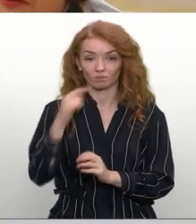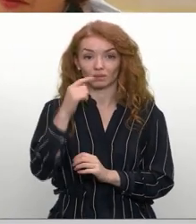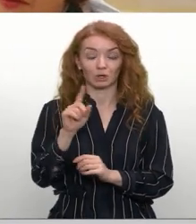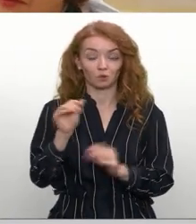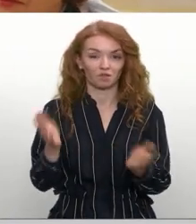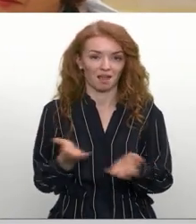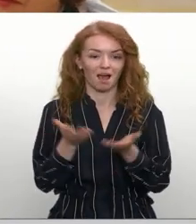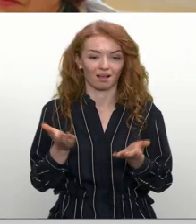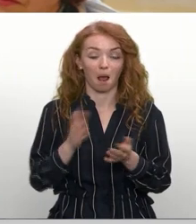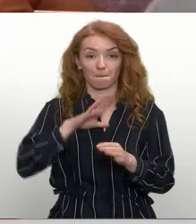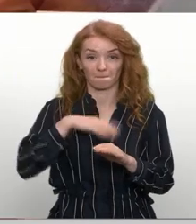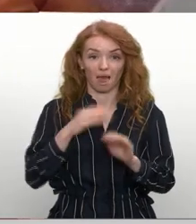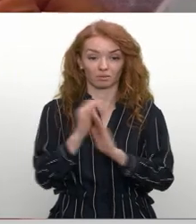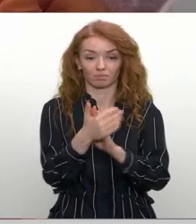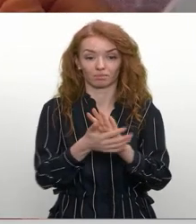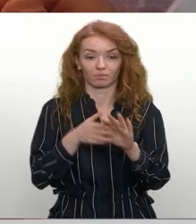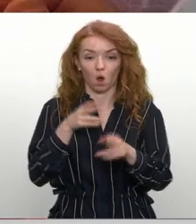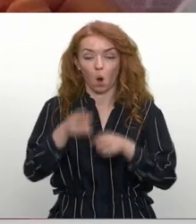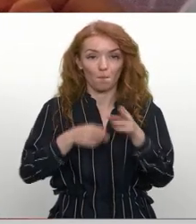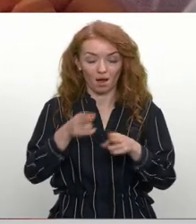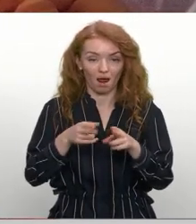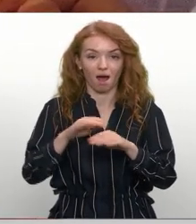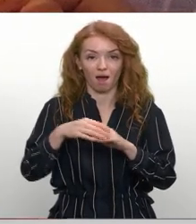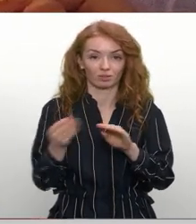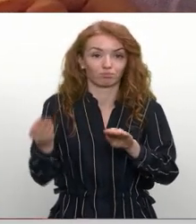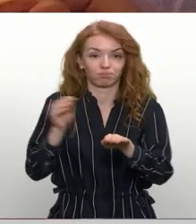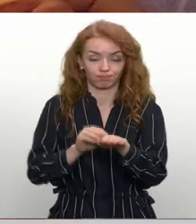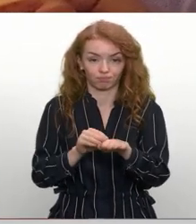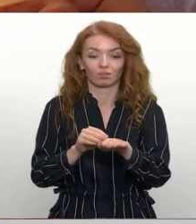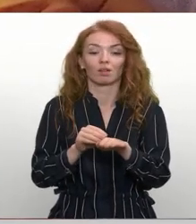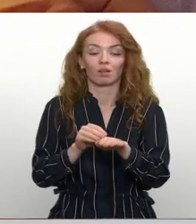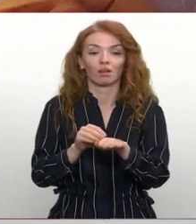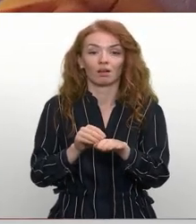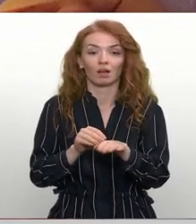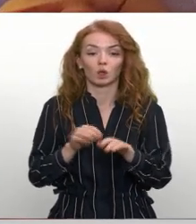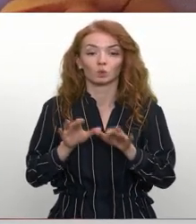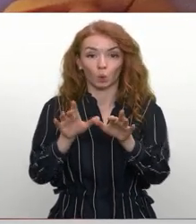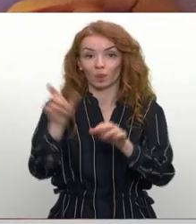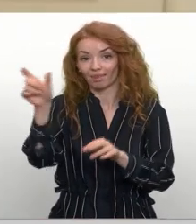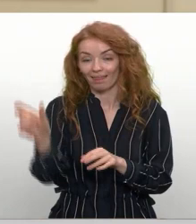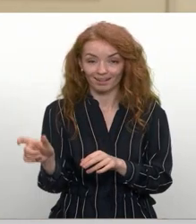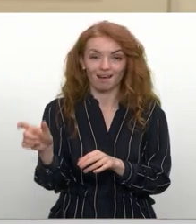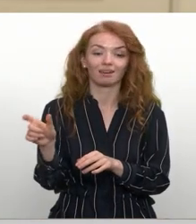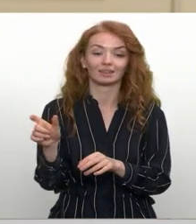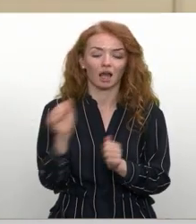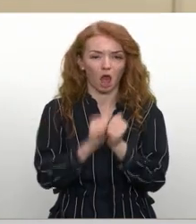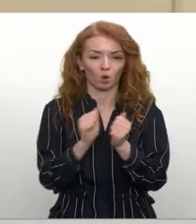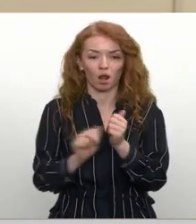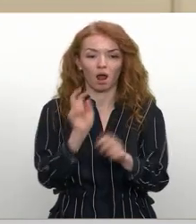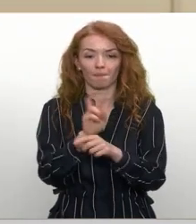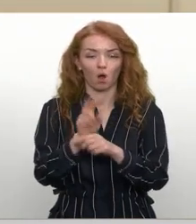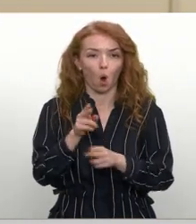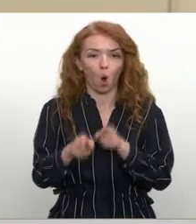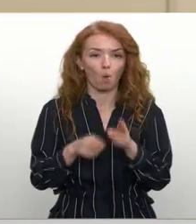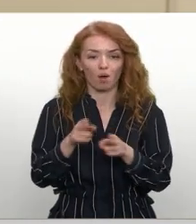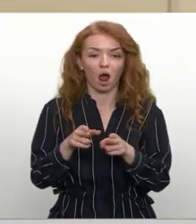Pēc pēdas īkšķa un plēznas kaula locītavas endoprotezēšanas operācijas skrundiniece Vineta Zīdere regulāri apmeklē